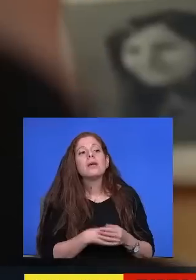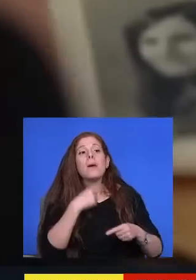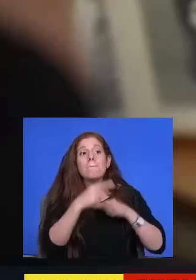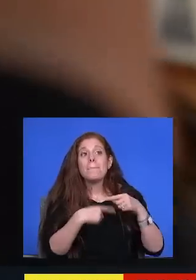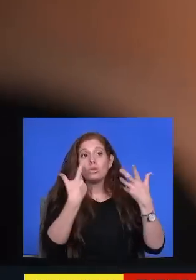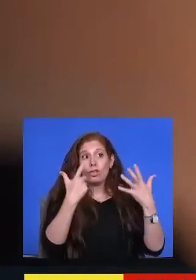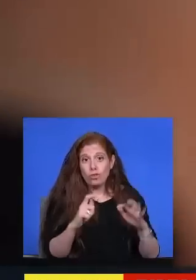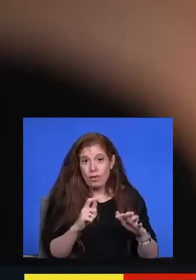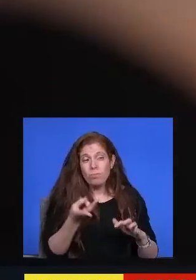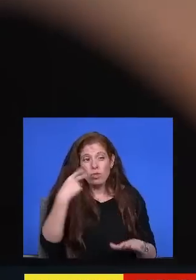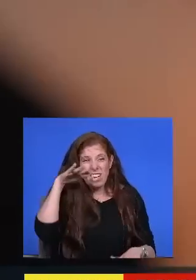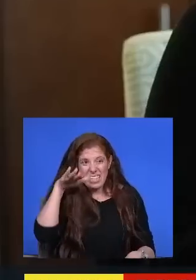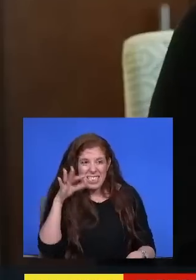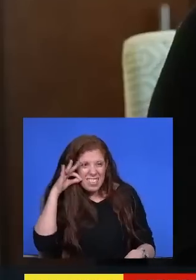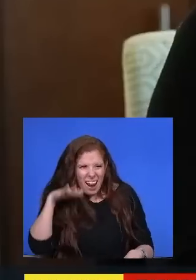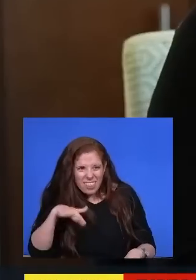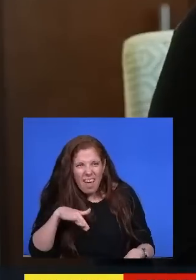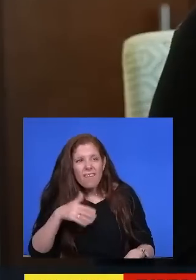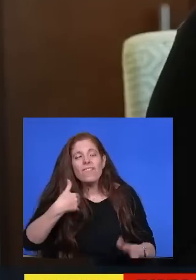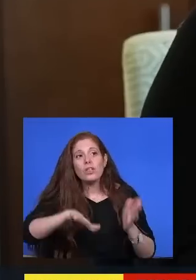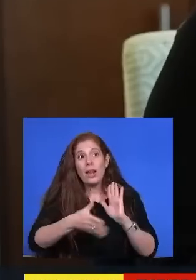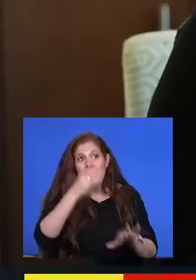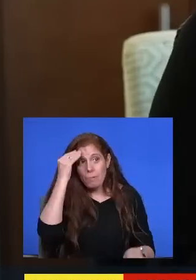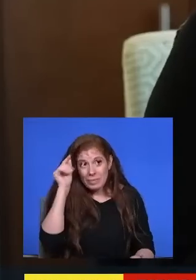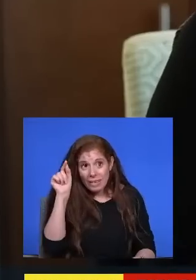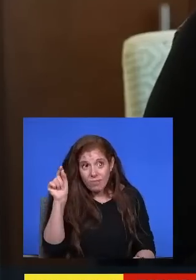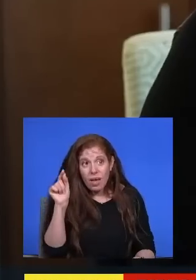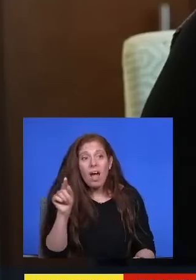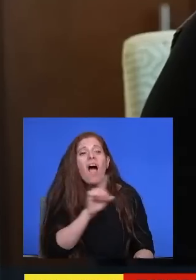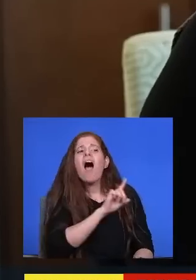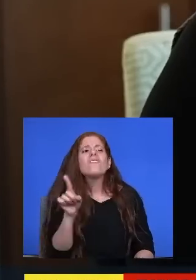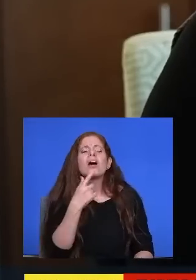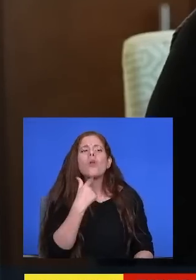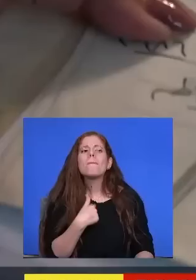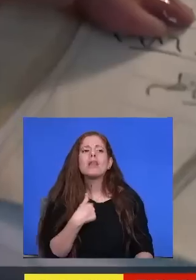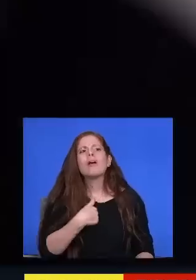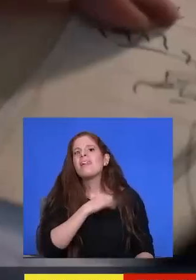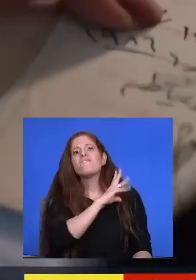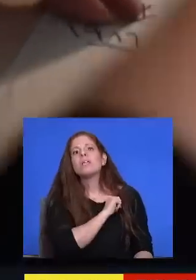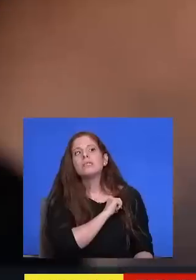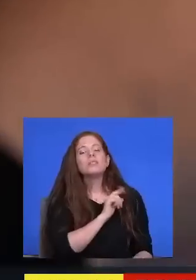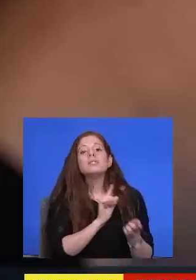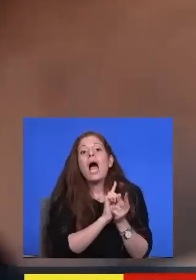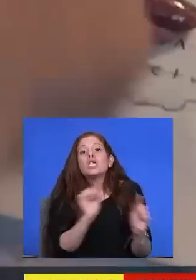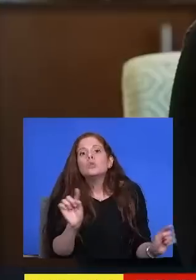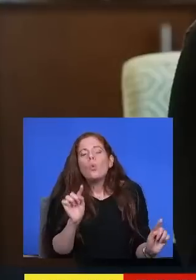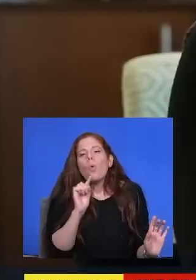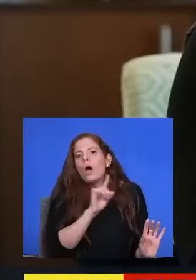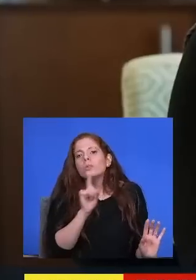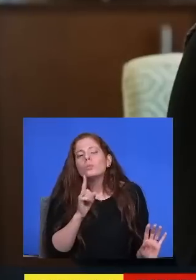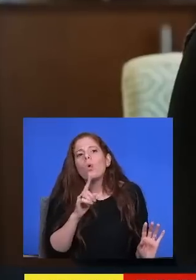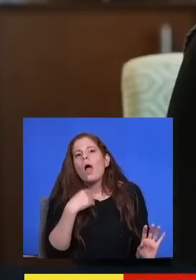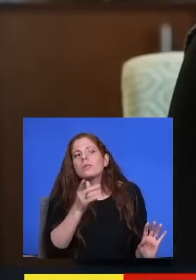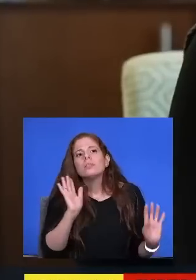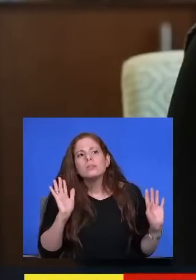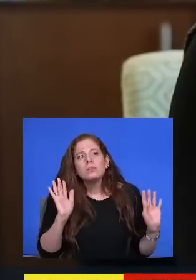بالسبعينات لما بتكوني بنت صغيرة ولسه بتروحي على المدرسة وإشي ما حدا بيحكي لك إنك فلسطينية ممنوع تابو